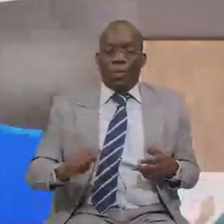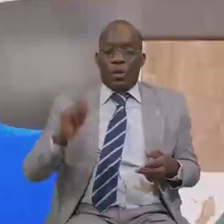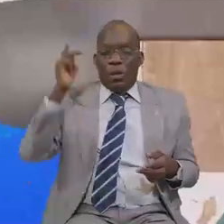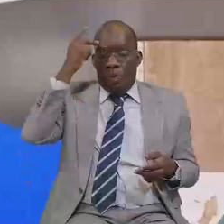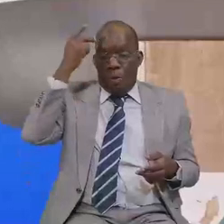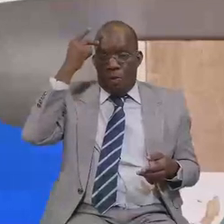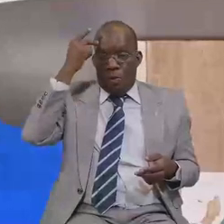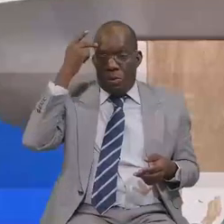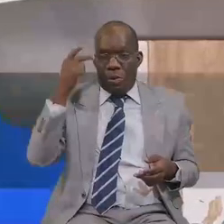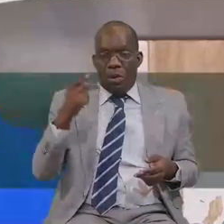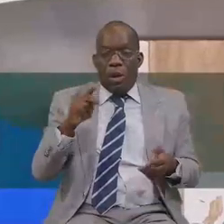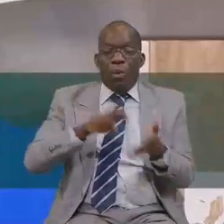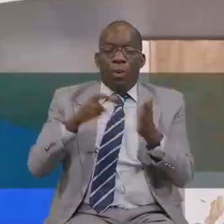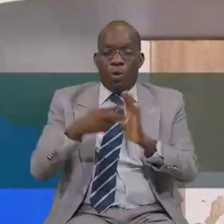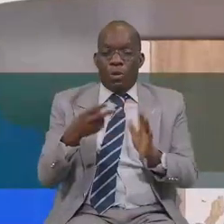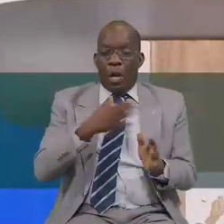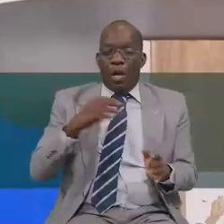des soldats,